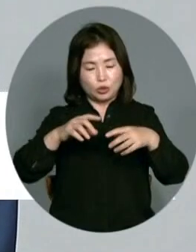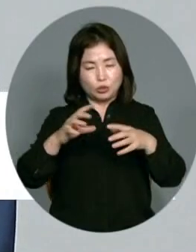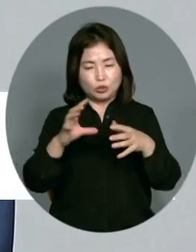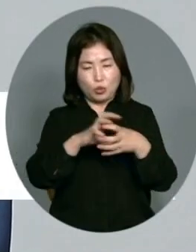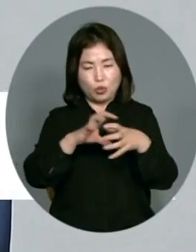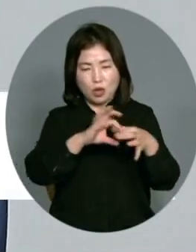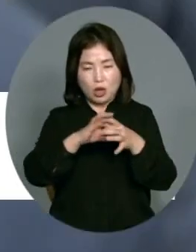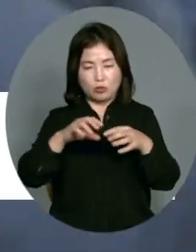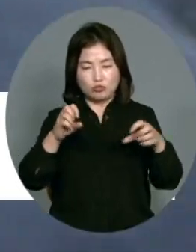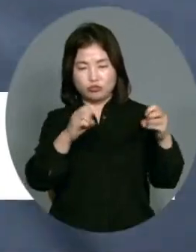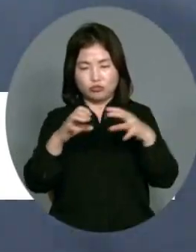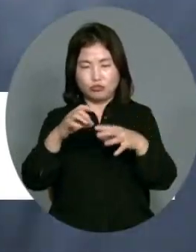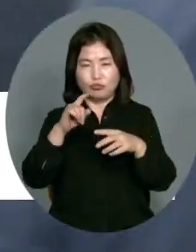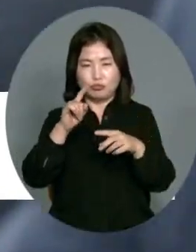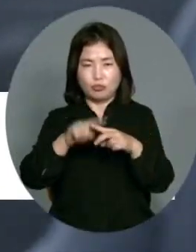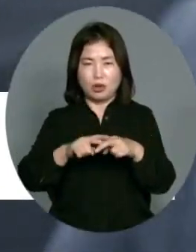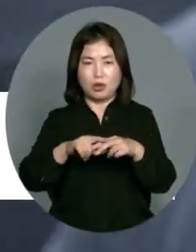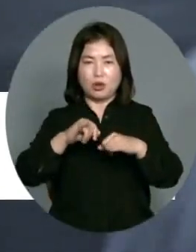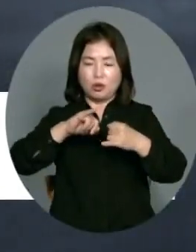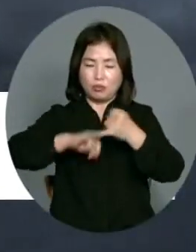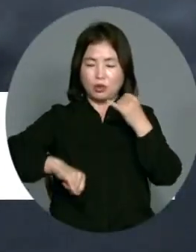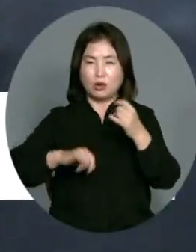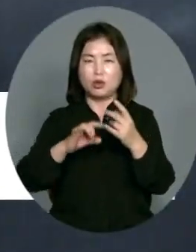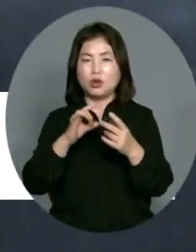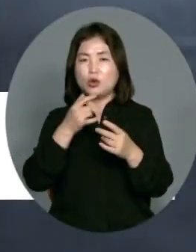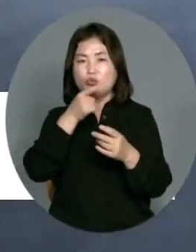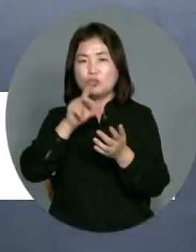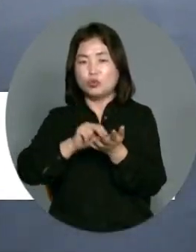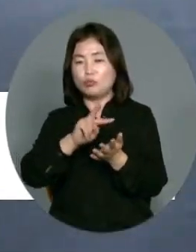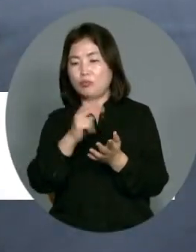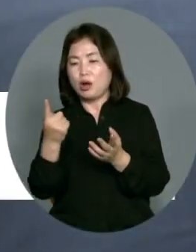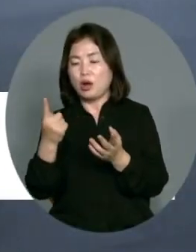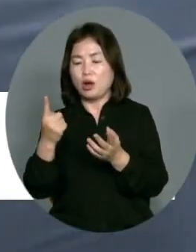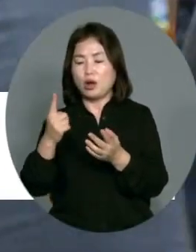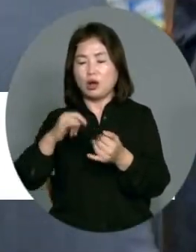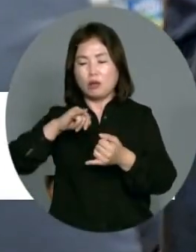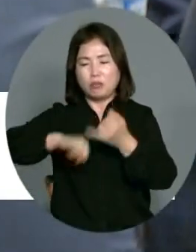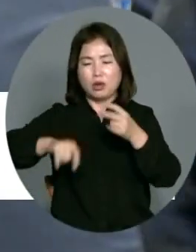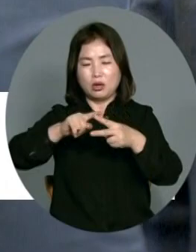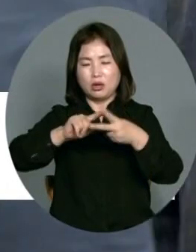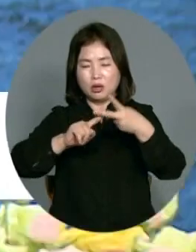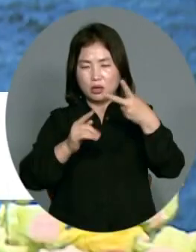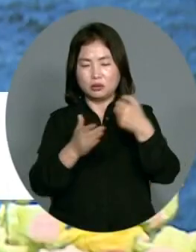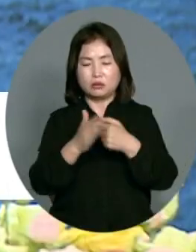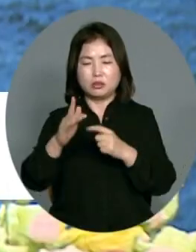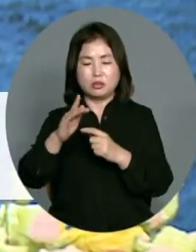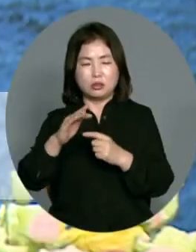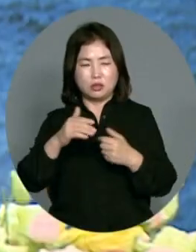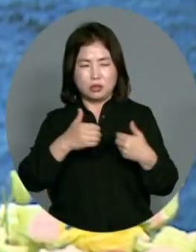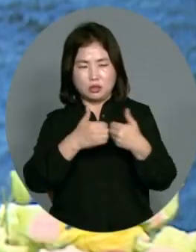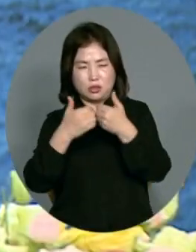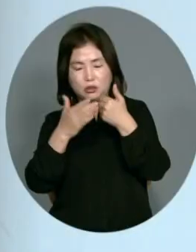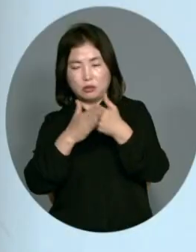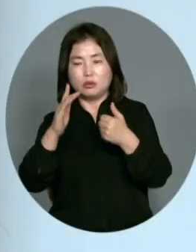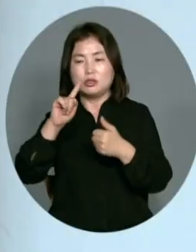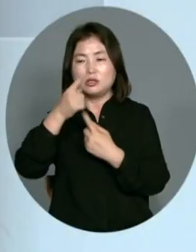맺었던 취수원 다변화 협정 까지 파괴 하자 이철우 지사가 맏형 에 나선 거란 분석이 지배적입니다